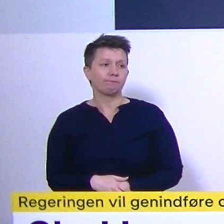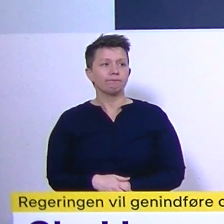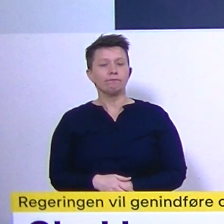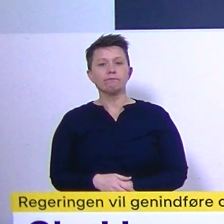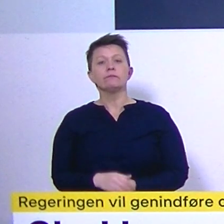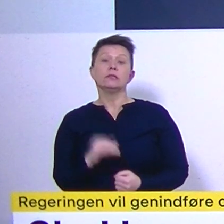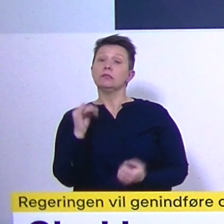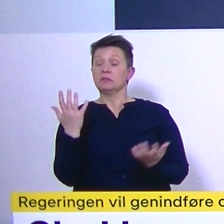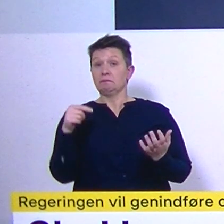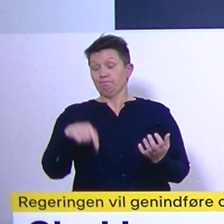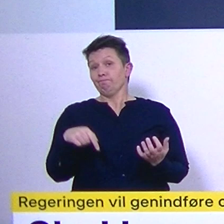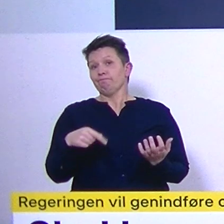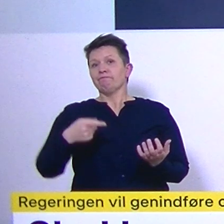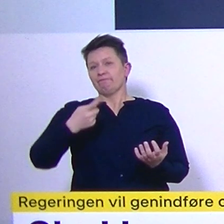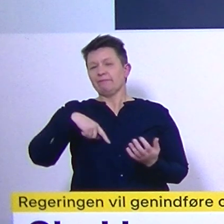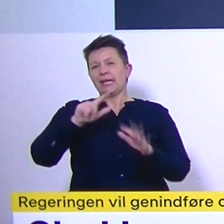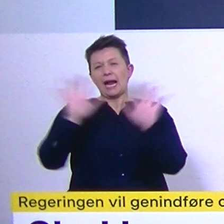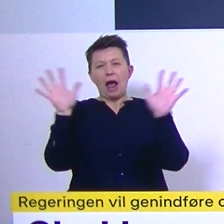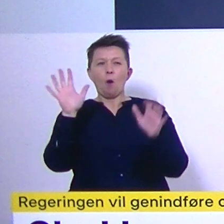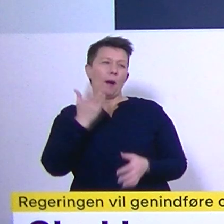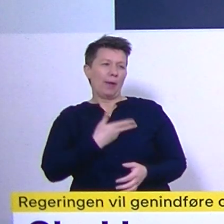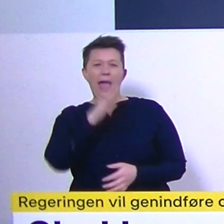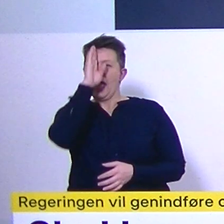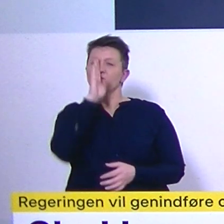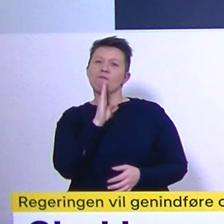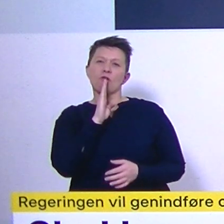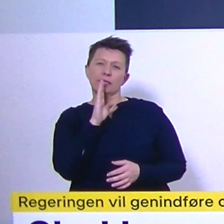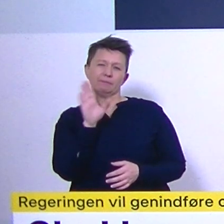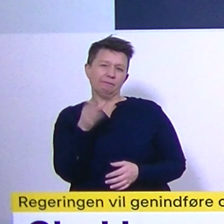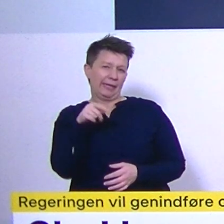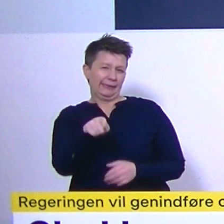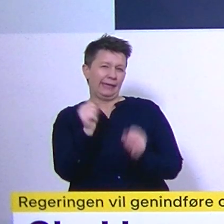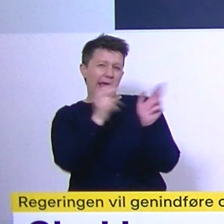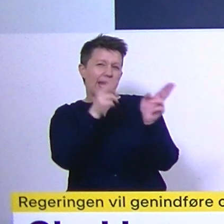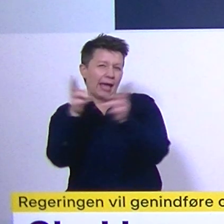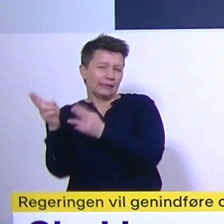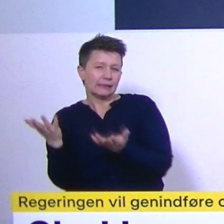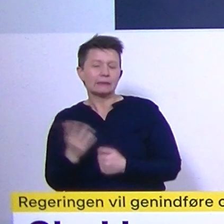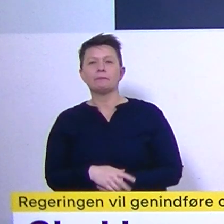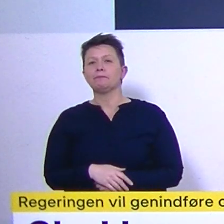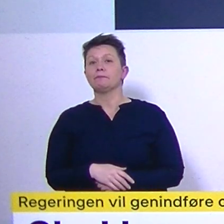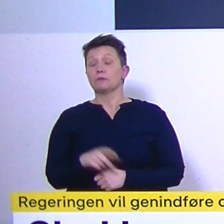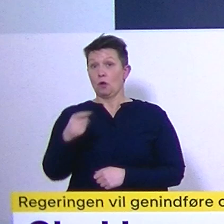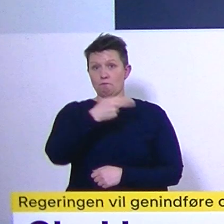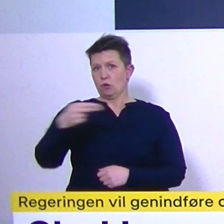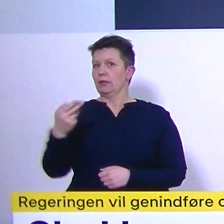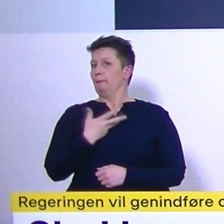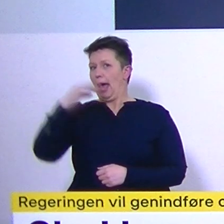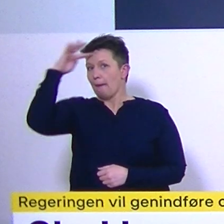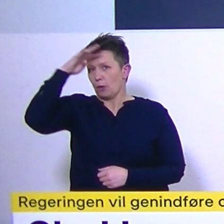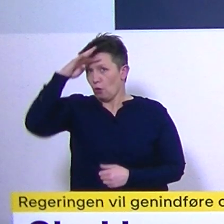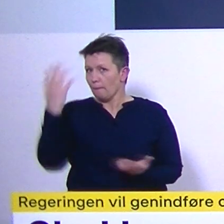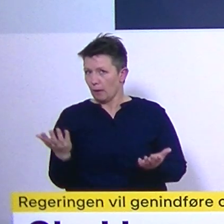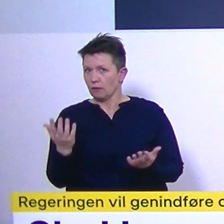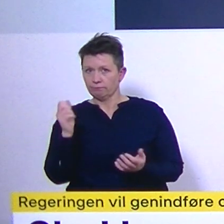forårsager. Men vores myndigheder er bekymrede. Epidemikommissionen vurderer, at der er risiko